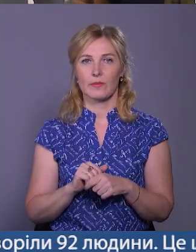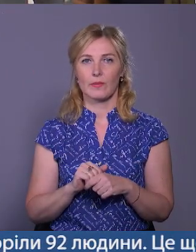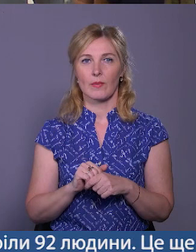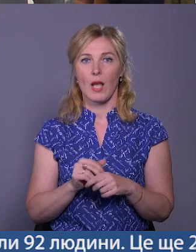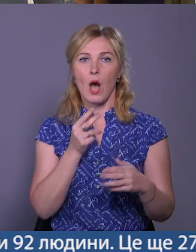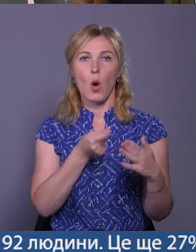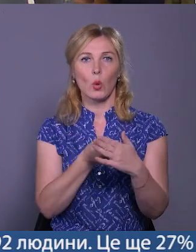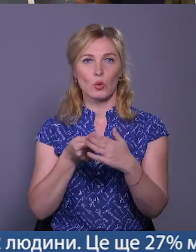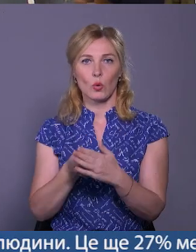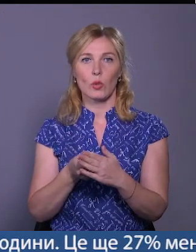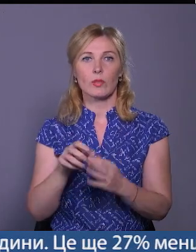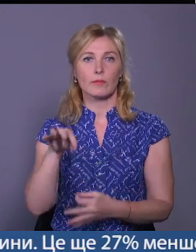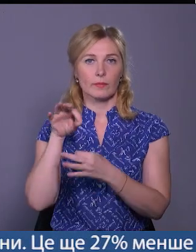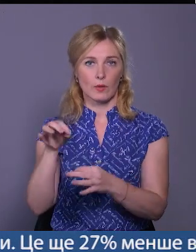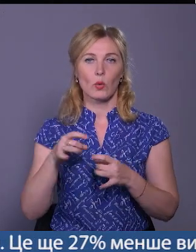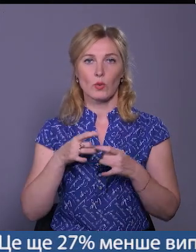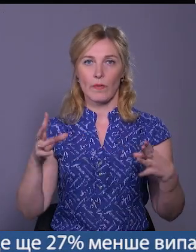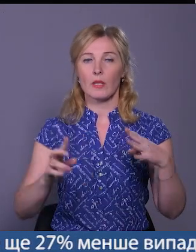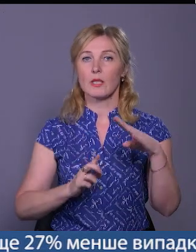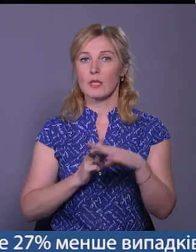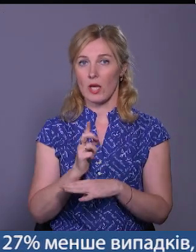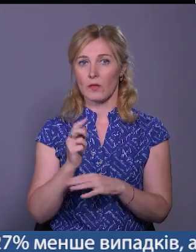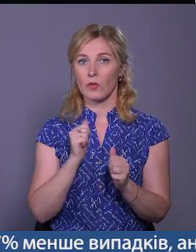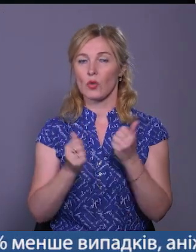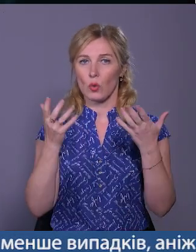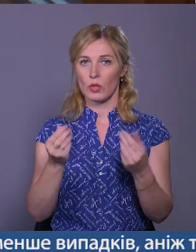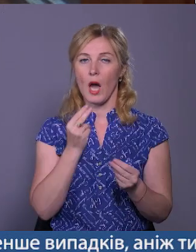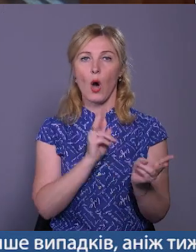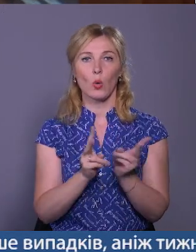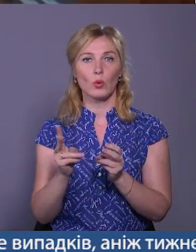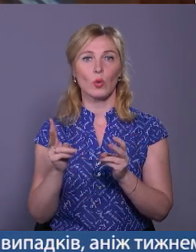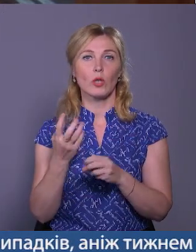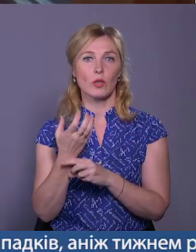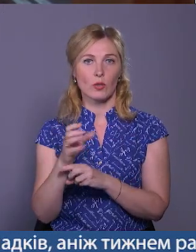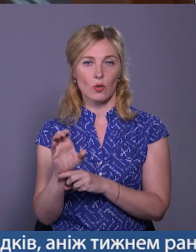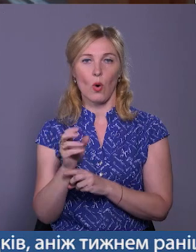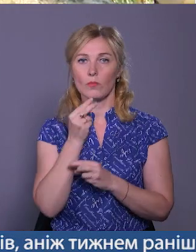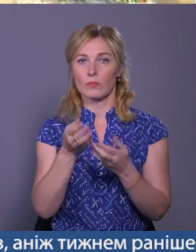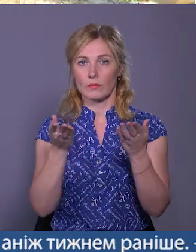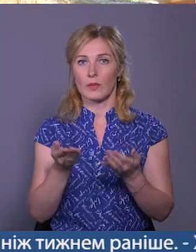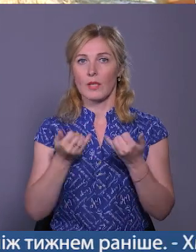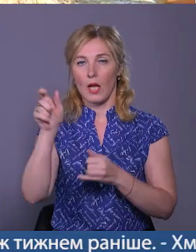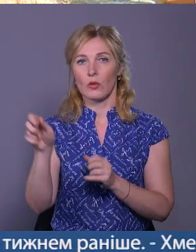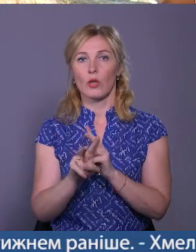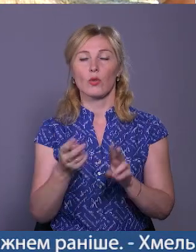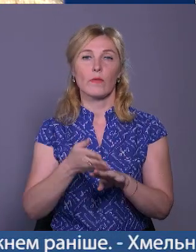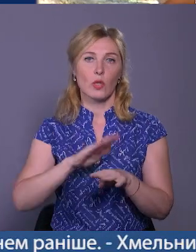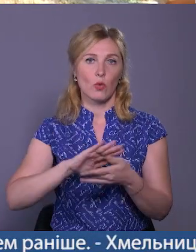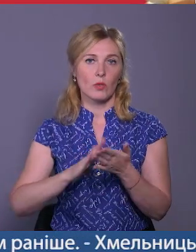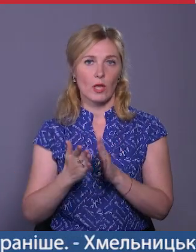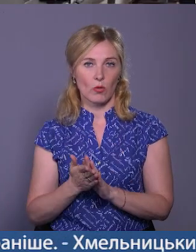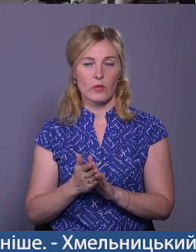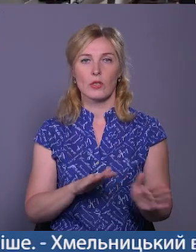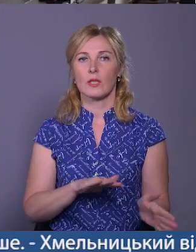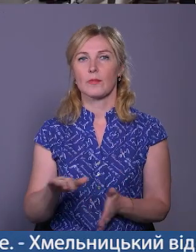годують знедолених у свято-геор'ївському храмі щодня готують до ста обідів для людей які перебувають у скруті